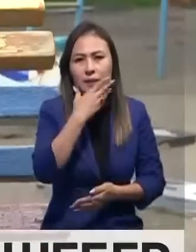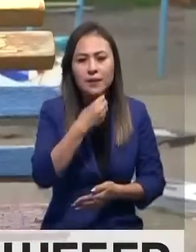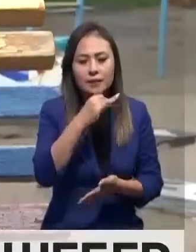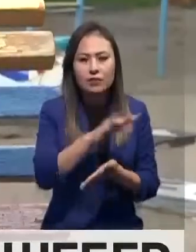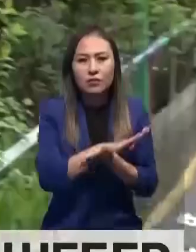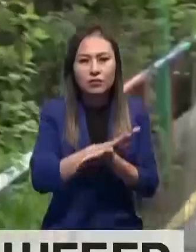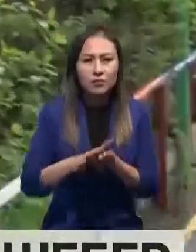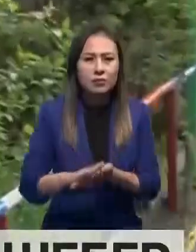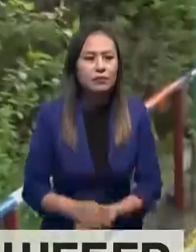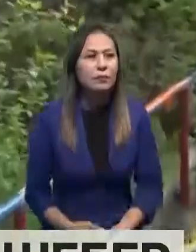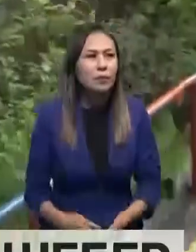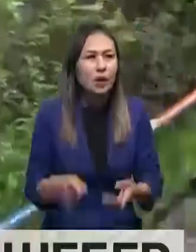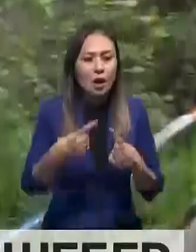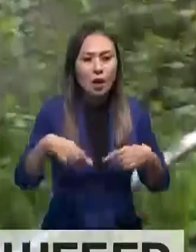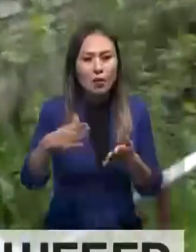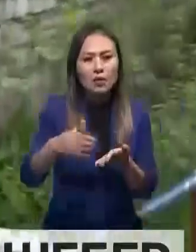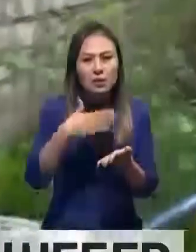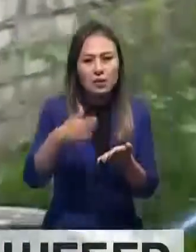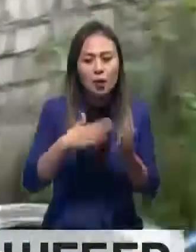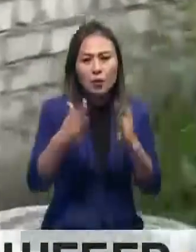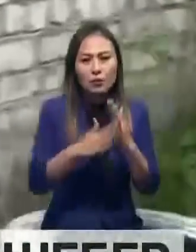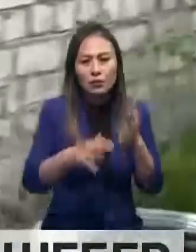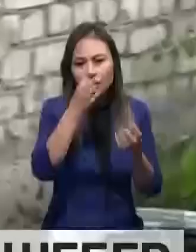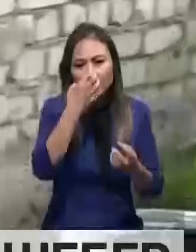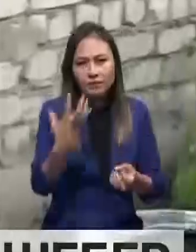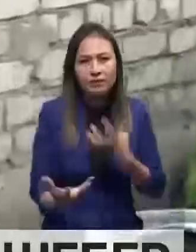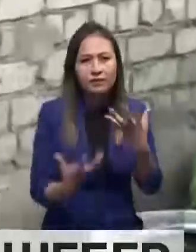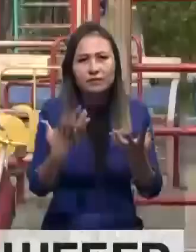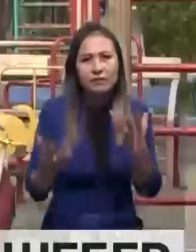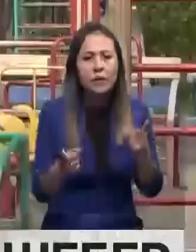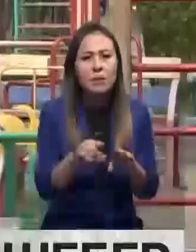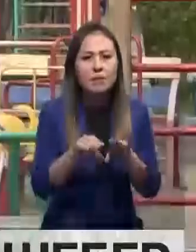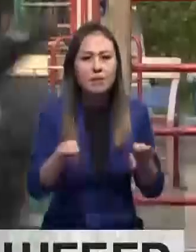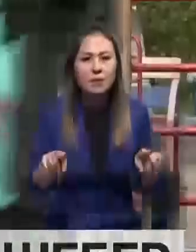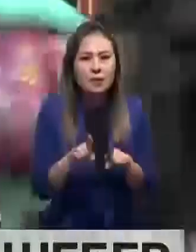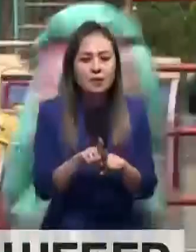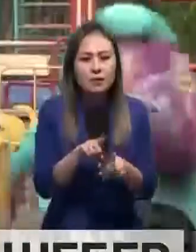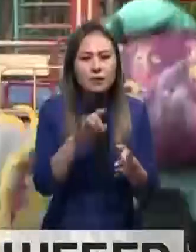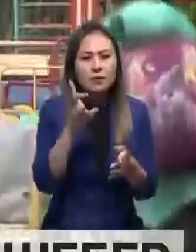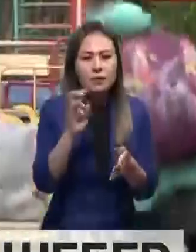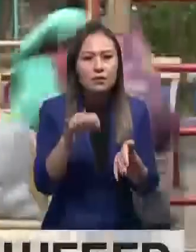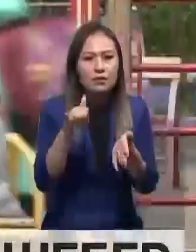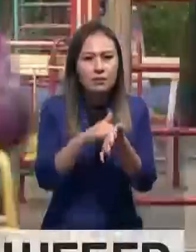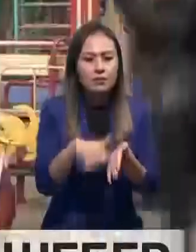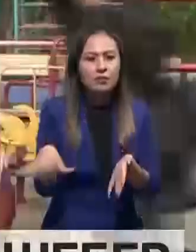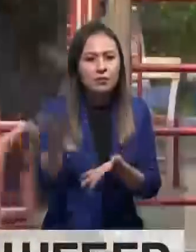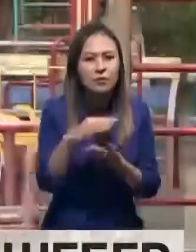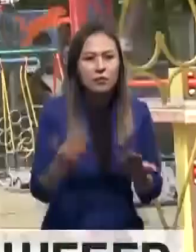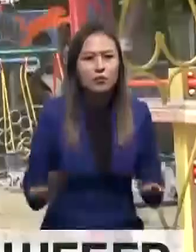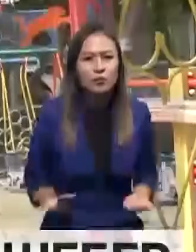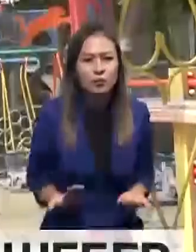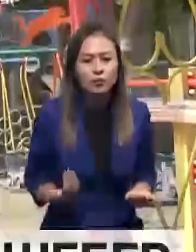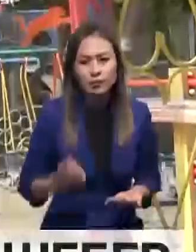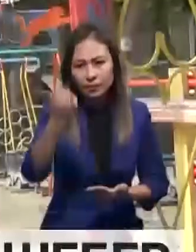таза. Аула сыпырушы үй алдына гүл егіп, көлік тұрағында белгілеп қойған. Ол бұның бәрін